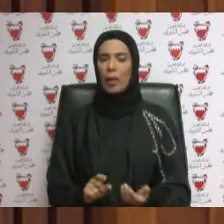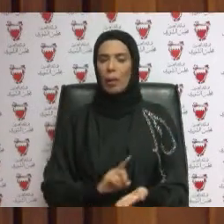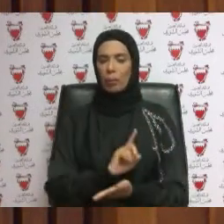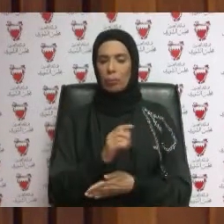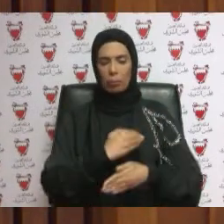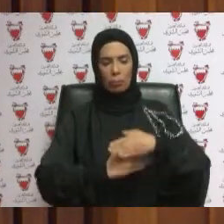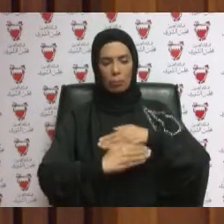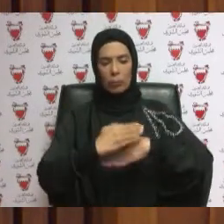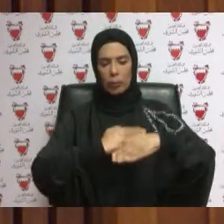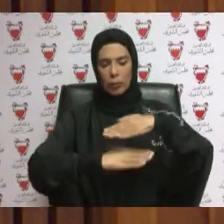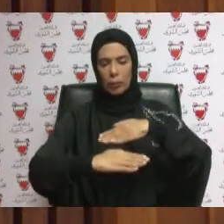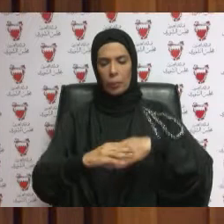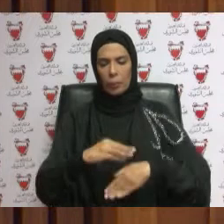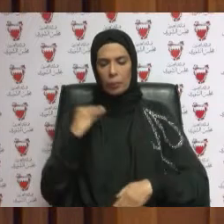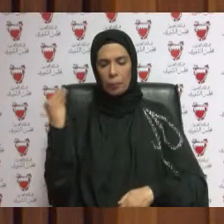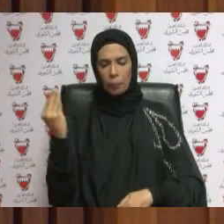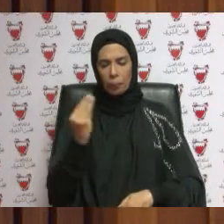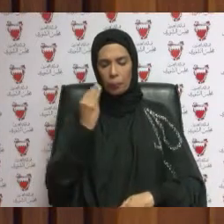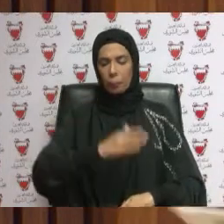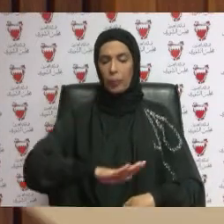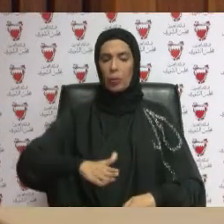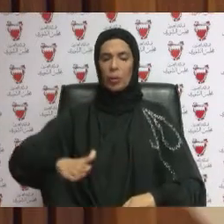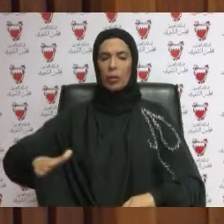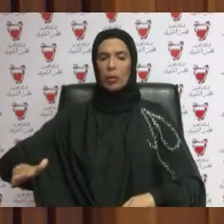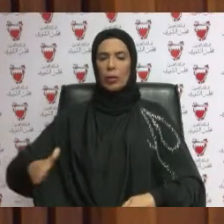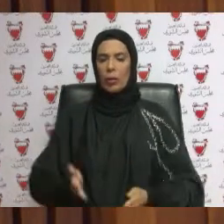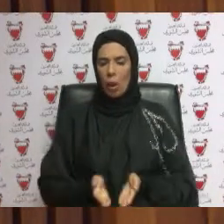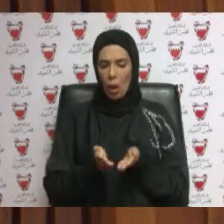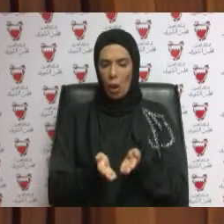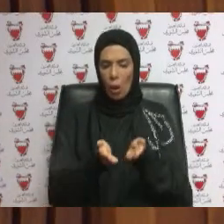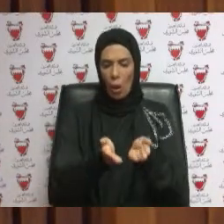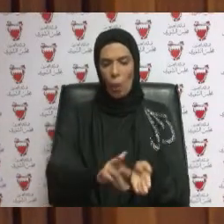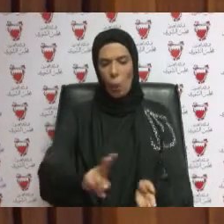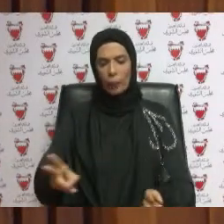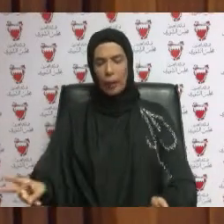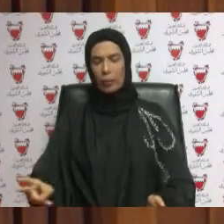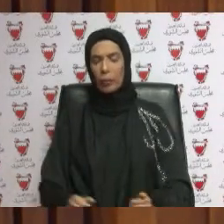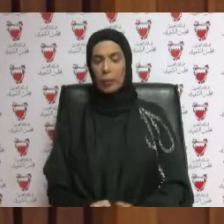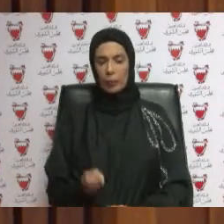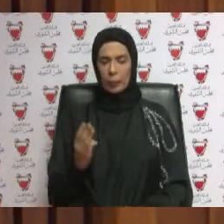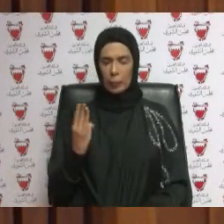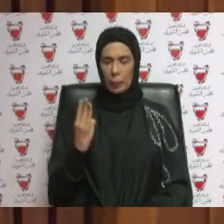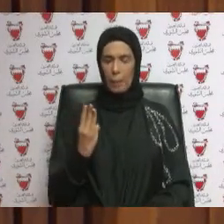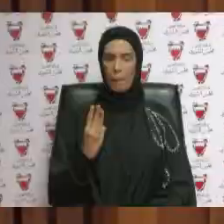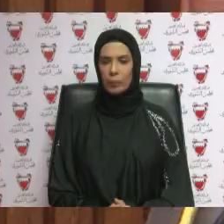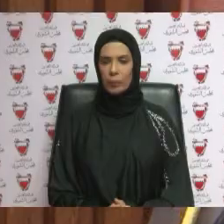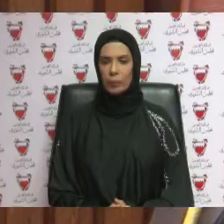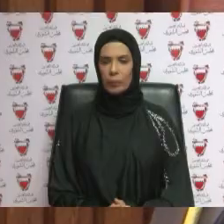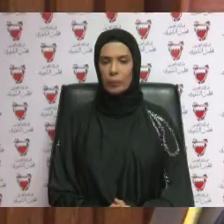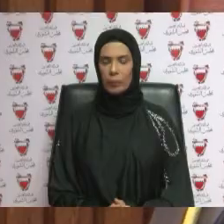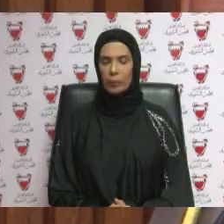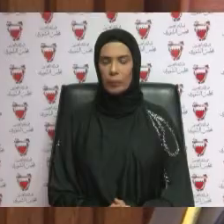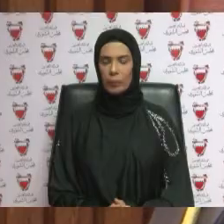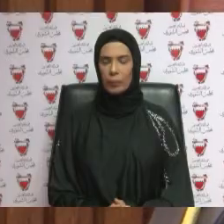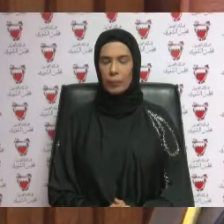التحتية اللازمة للسياحة البحرية ووسائل النقل البحري. ثالثاً، إن مشروع